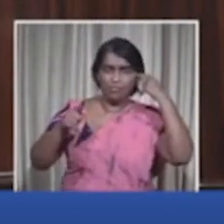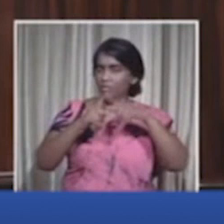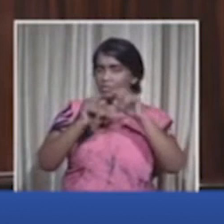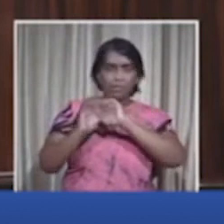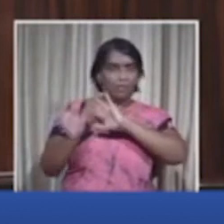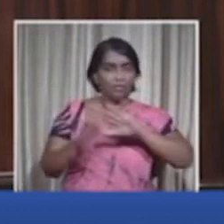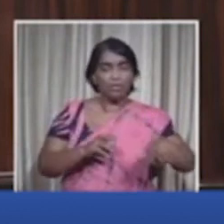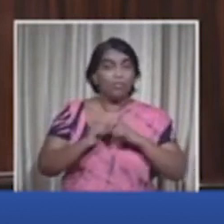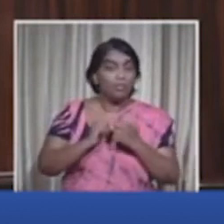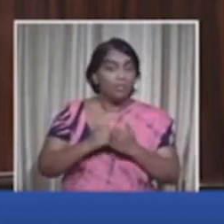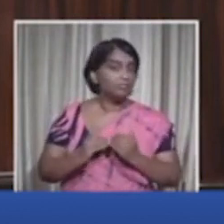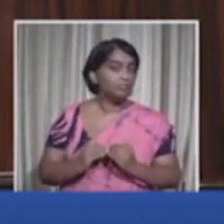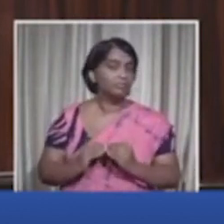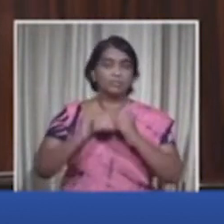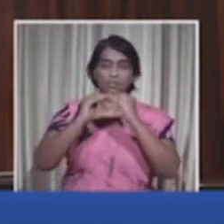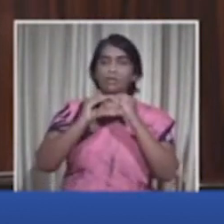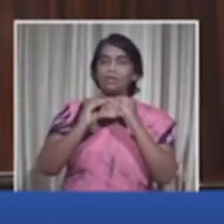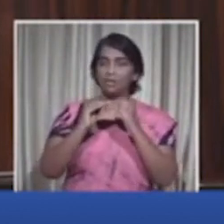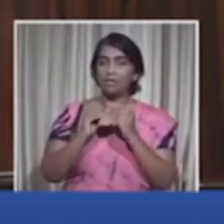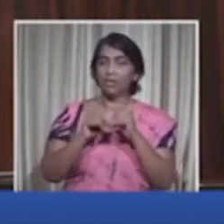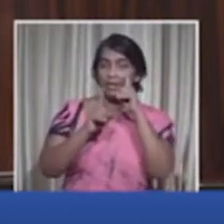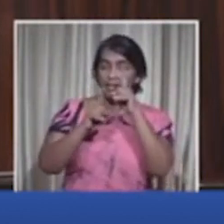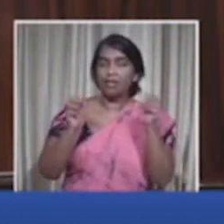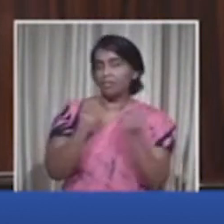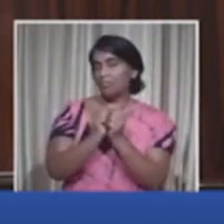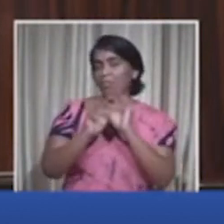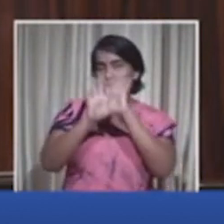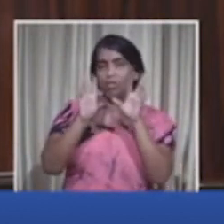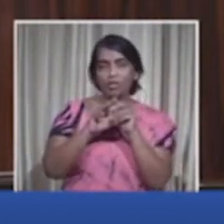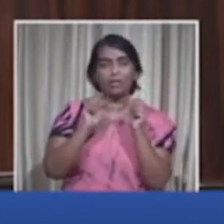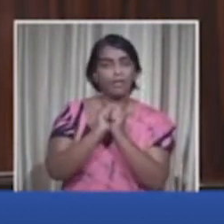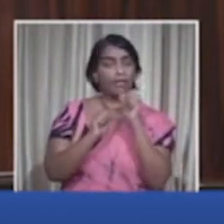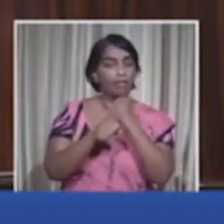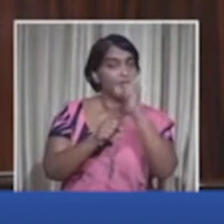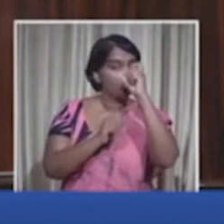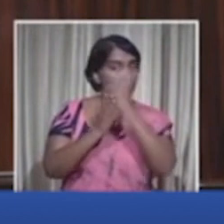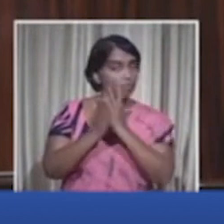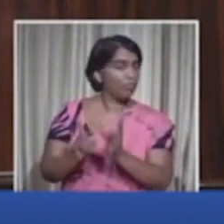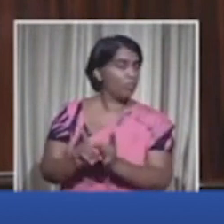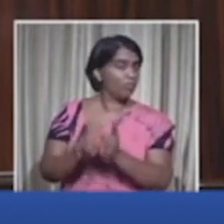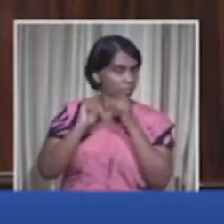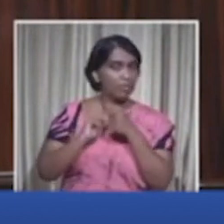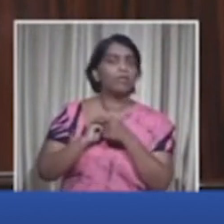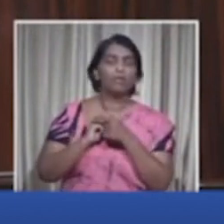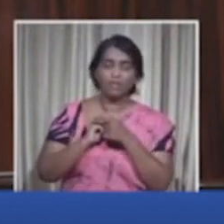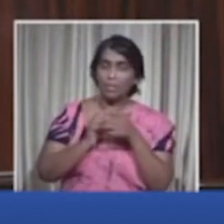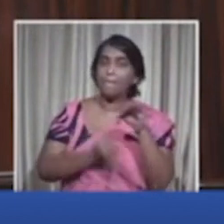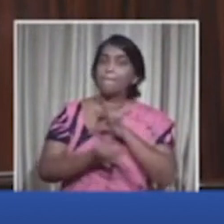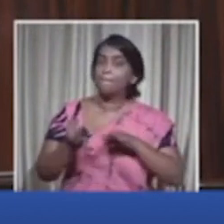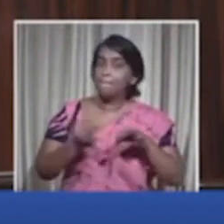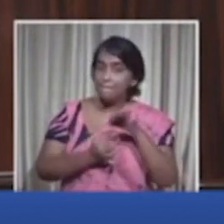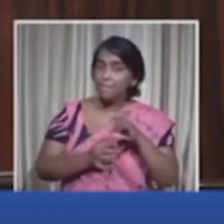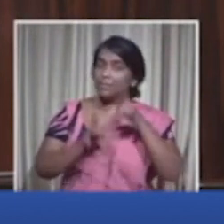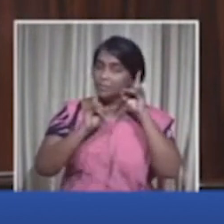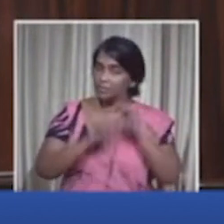අර්බුදයෙන් ගොඩ එීමට එක පොදු වැඩපිළිවෙලක් ආණ්ඩුක්‍රම ව්‍යවස්ථාවට එකඟව සහ ප්‍රජාතන්ත්‍රවාදයට